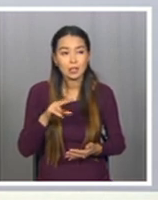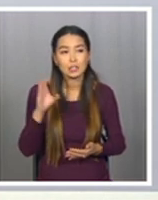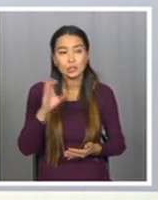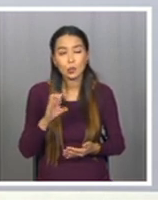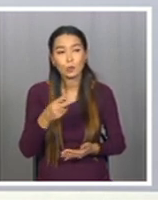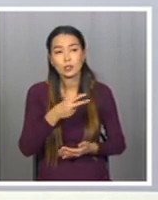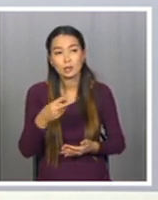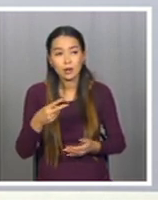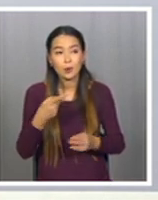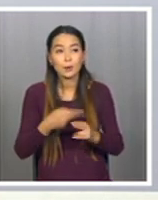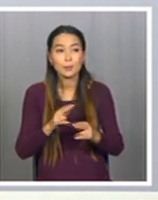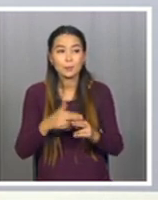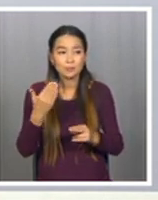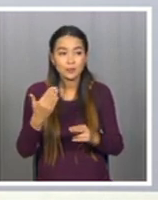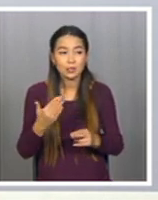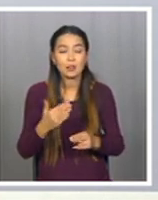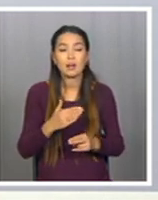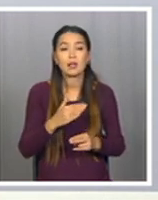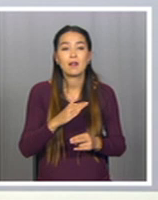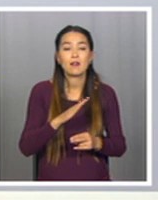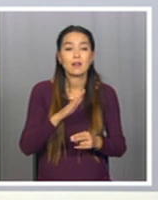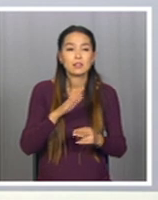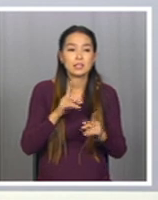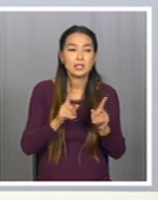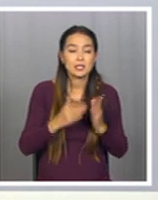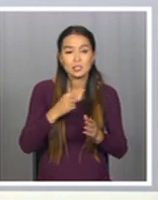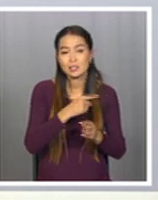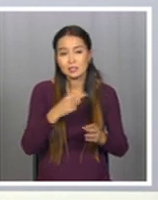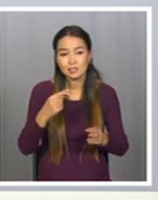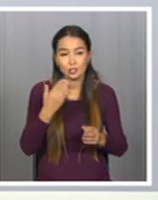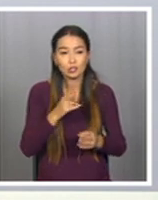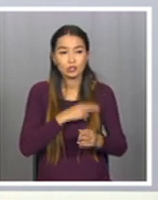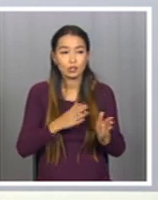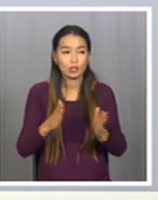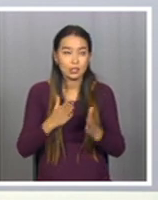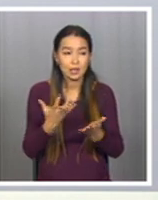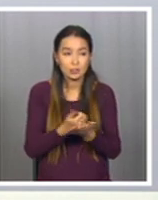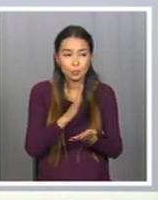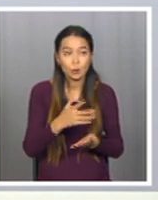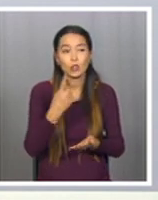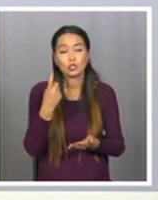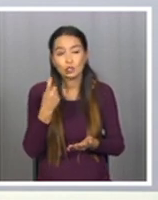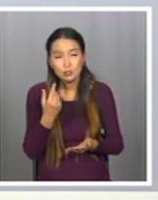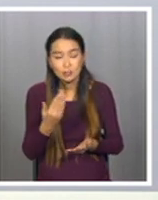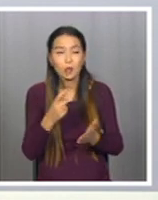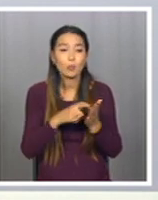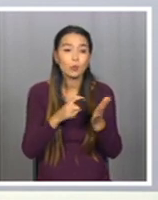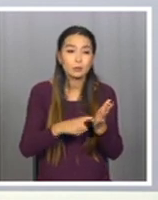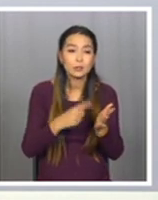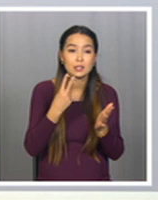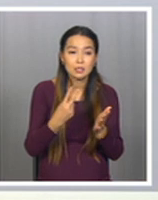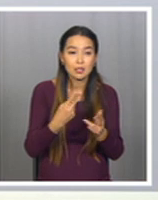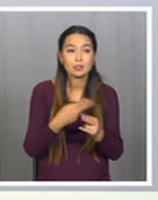бойынша осы жерден сызықтық жиілікті анықтайтын болсақ, яғни 100-ді бөлеміз 2 пиға, 2 пи